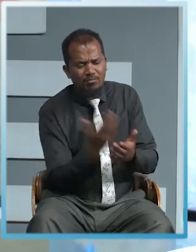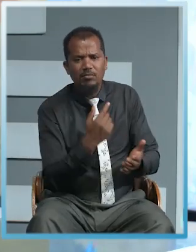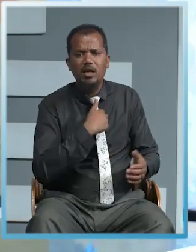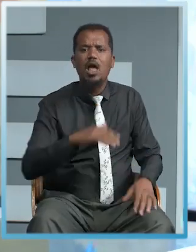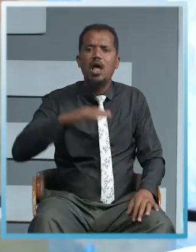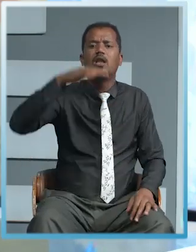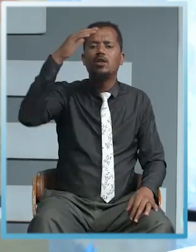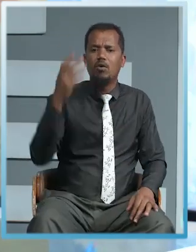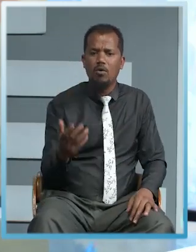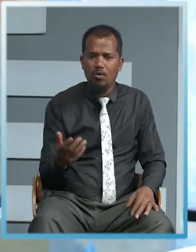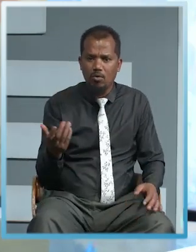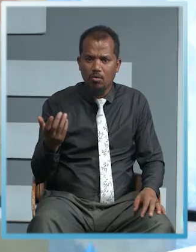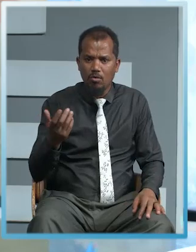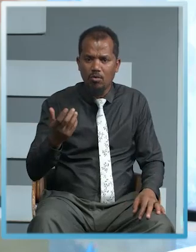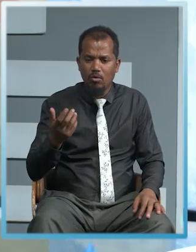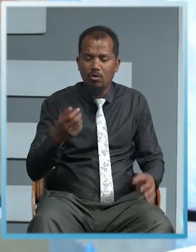ያደግ ነው